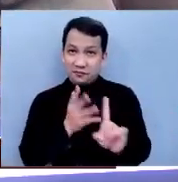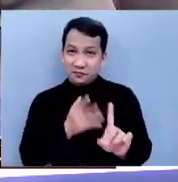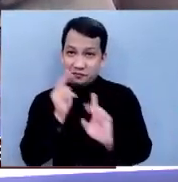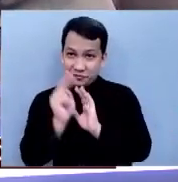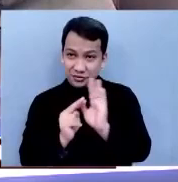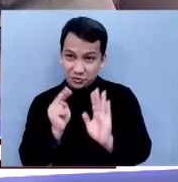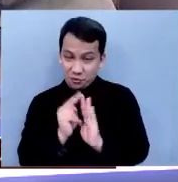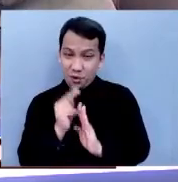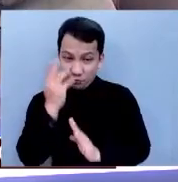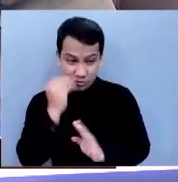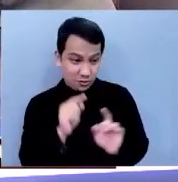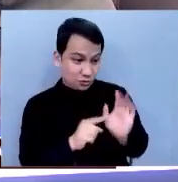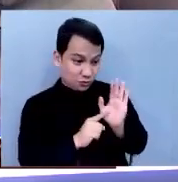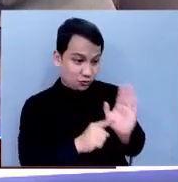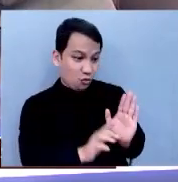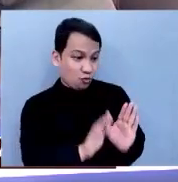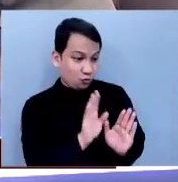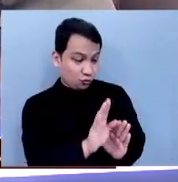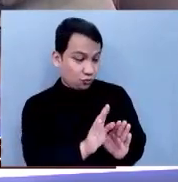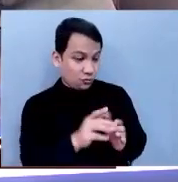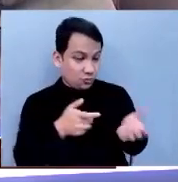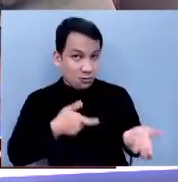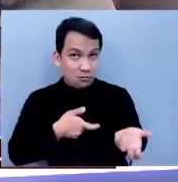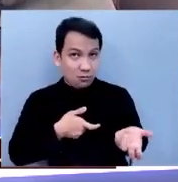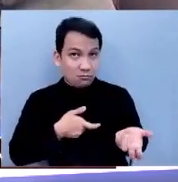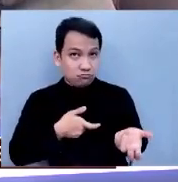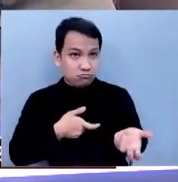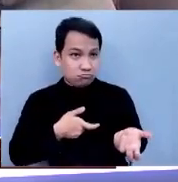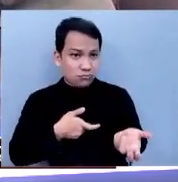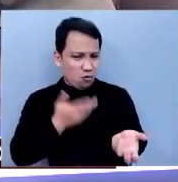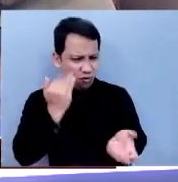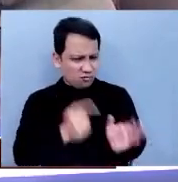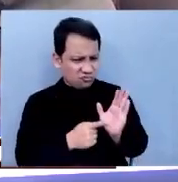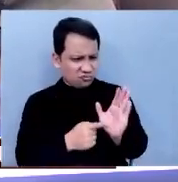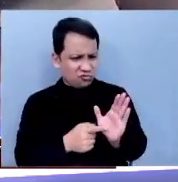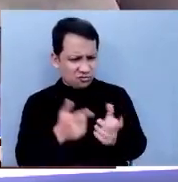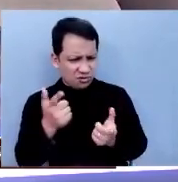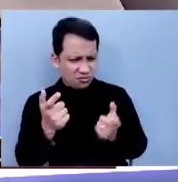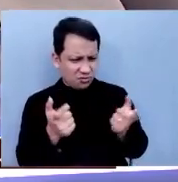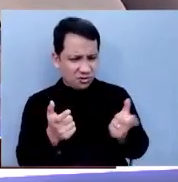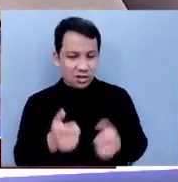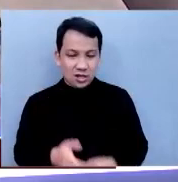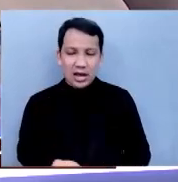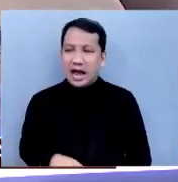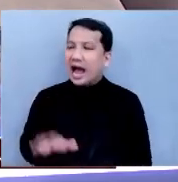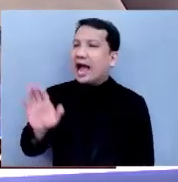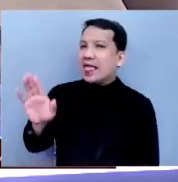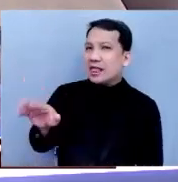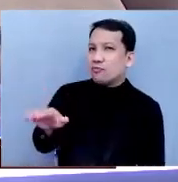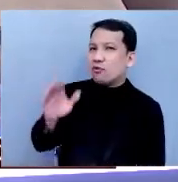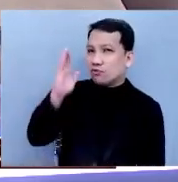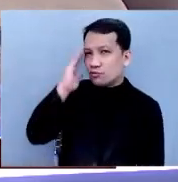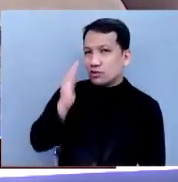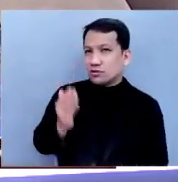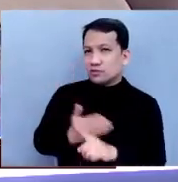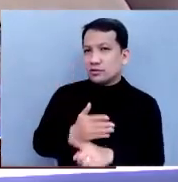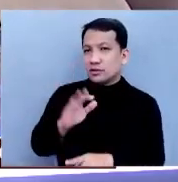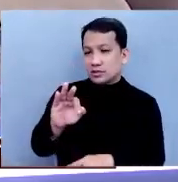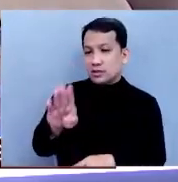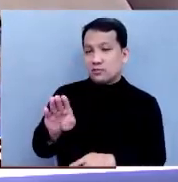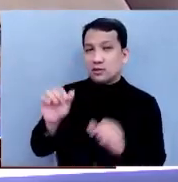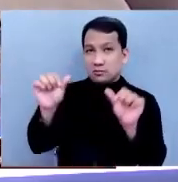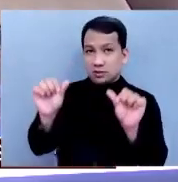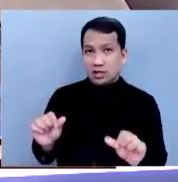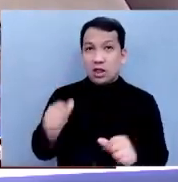saan pinakita niya yung kanyang mga bang-bang. Anong dahilan kung bakit niya nilabas itong mga to? Alam mo, Bok, pag-usapan lang muna natin yung FB Live ha. Kasi dalawang clips